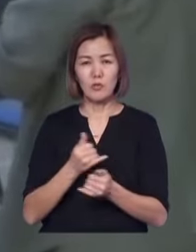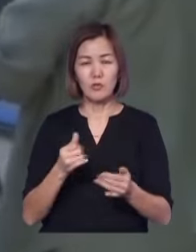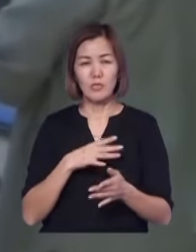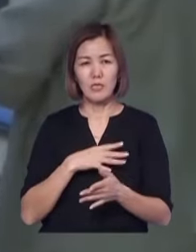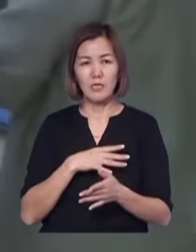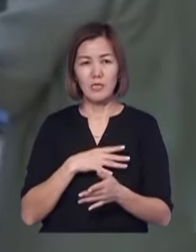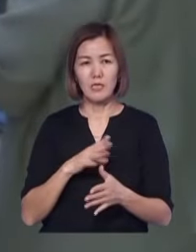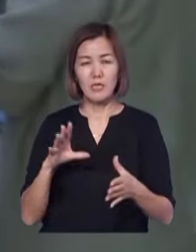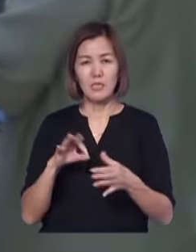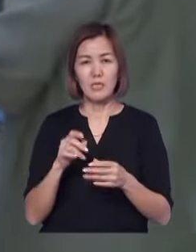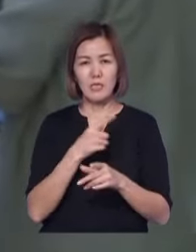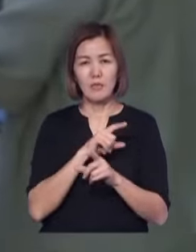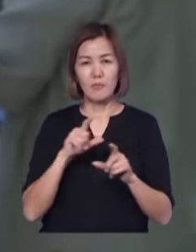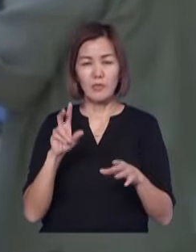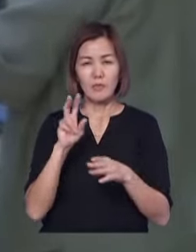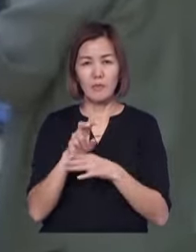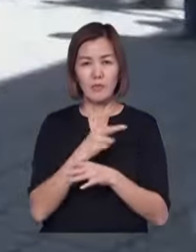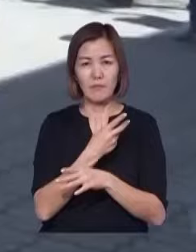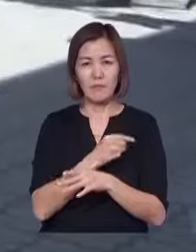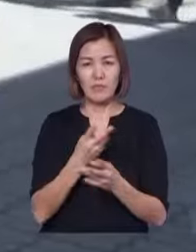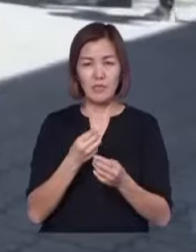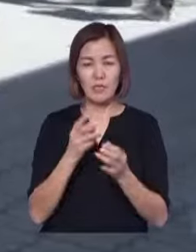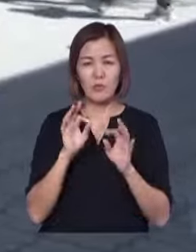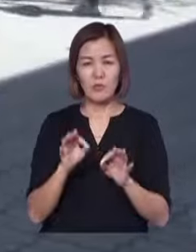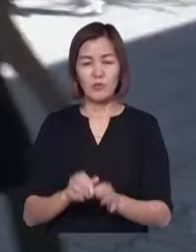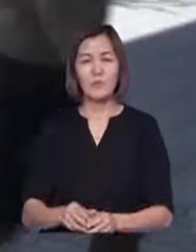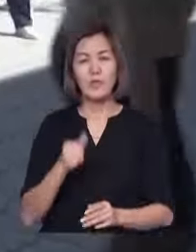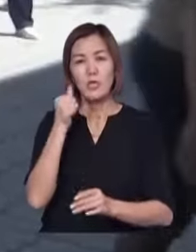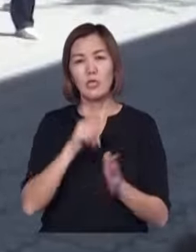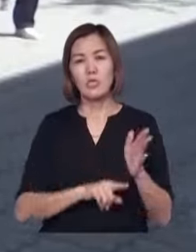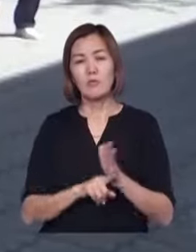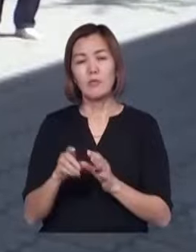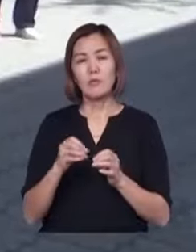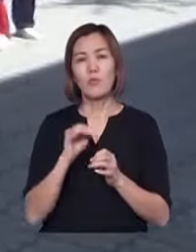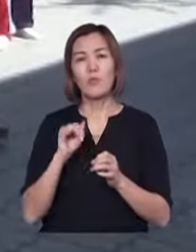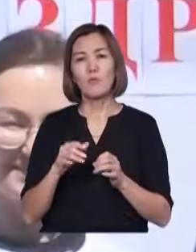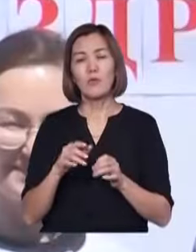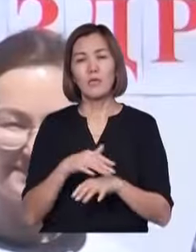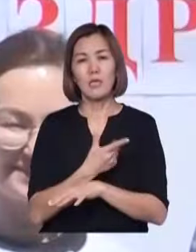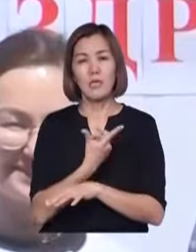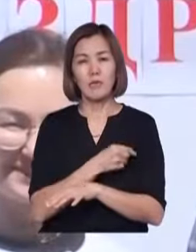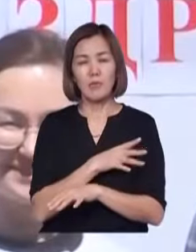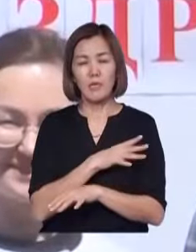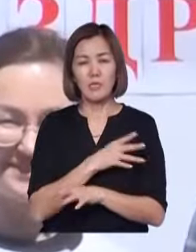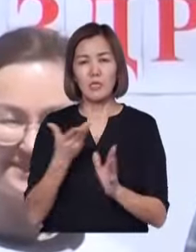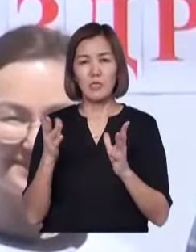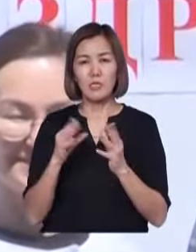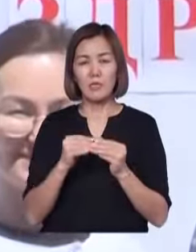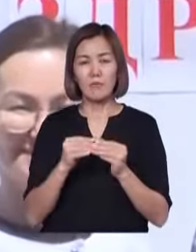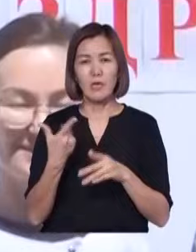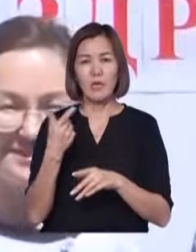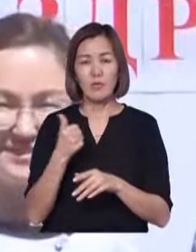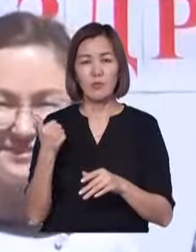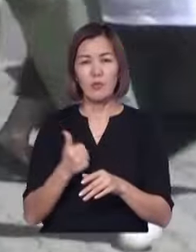өзіңіз тіркеліп тұрған мекемеден вакцина салдырған дұрыс. Жыл басынан Қонаев қаласында 10 мыңнан аса адамға екпе егілді. Жалпы дәстүрлі иммундау